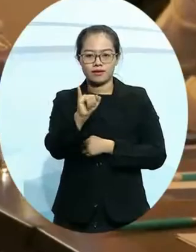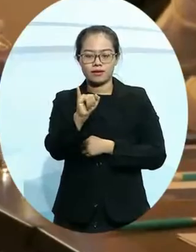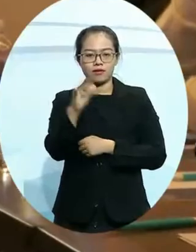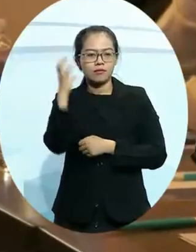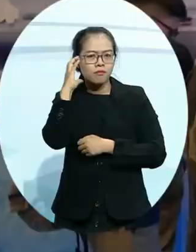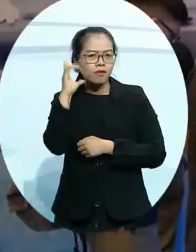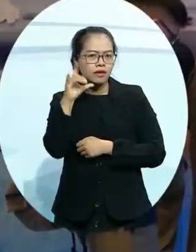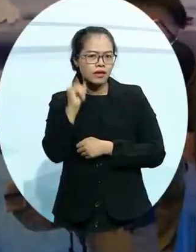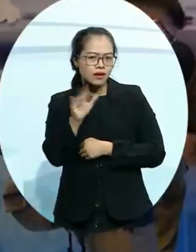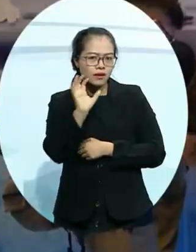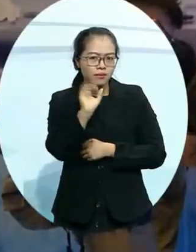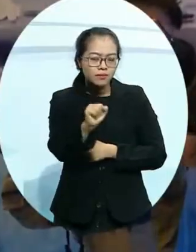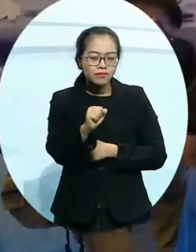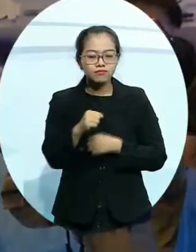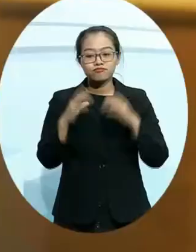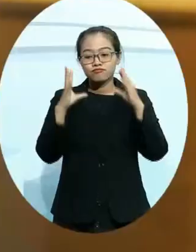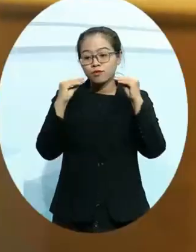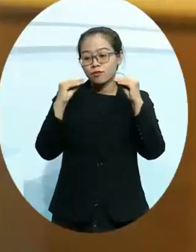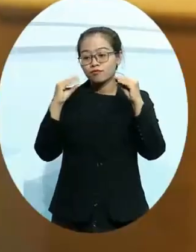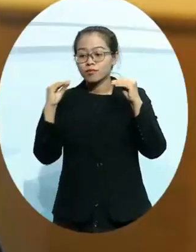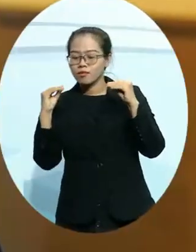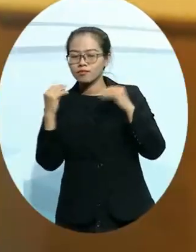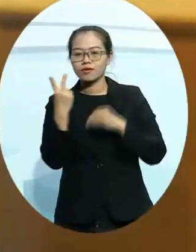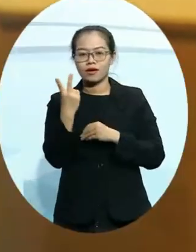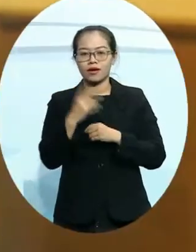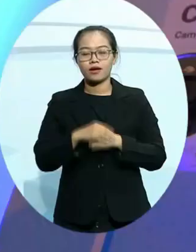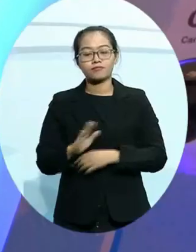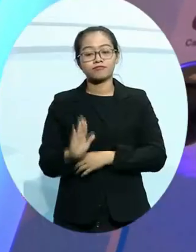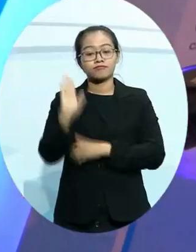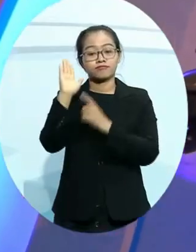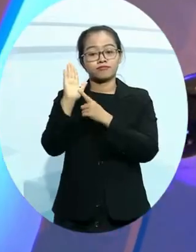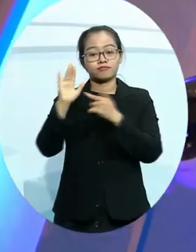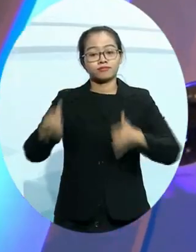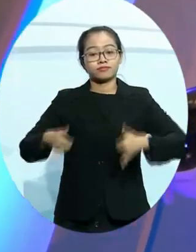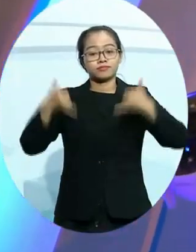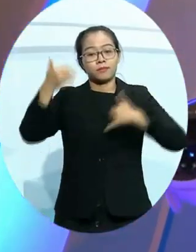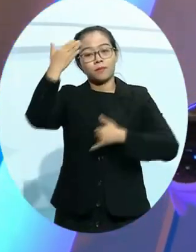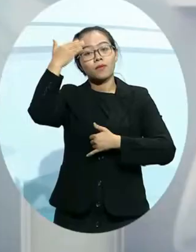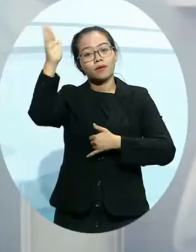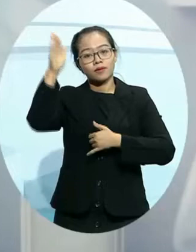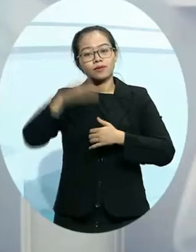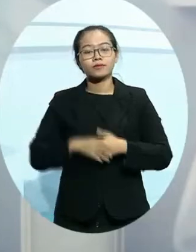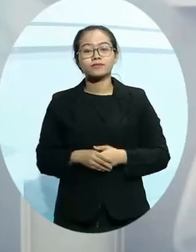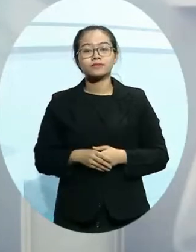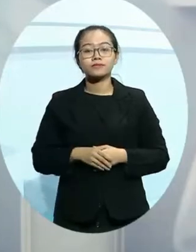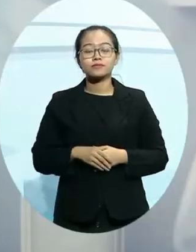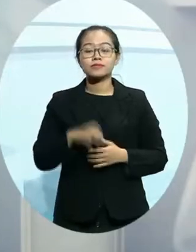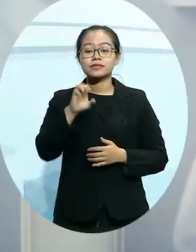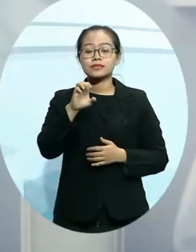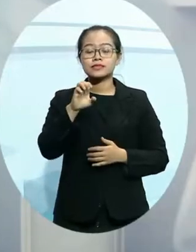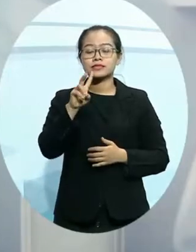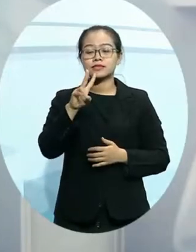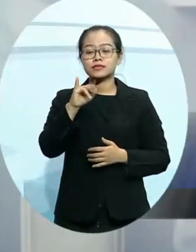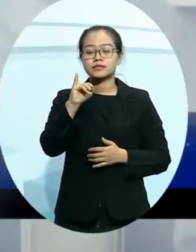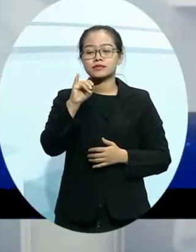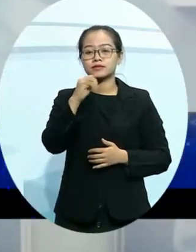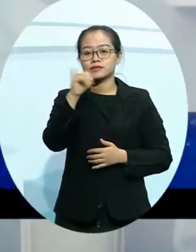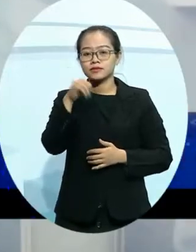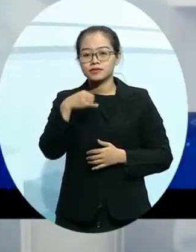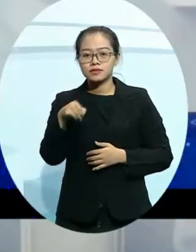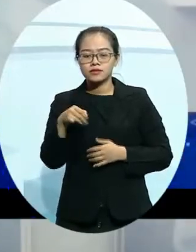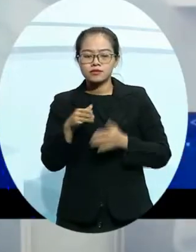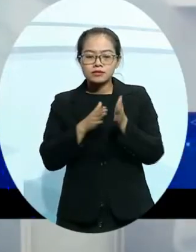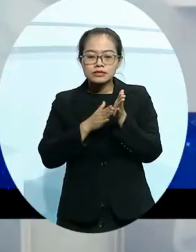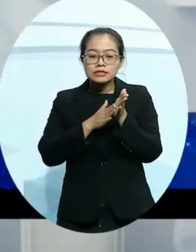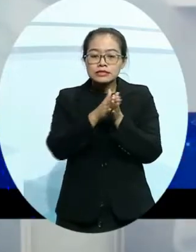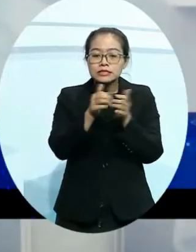thường, đàm thoại hai chiều, vẫy tay để bắt đầu cuộc gọi. Easyvic luôn theo đuổi mục đích mang đến giải pháp nhà thông minh toàn diện cho